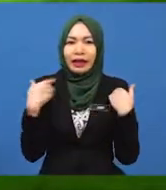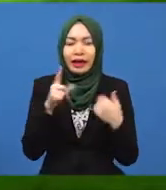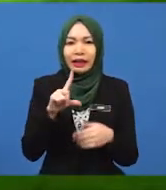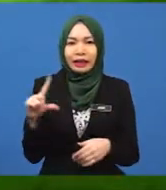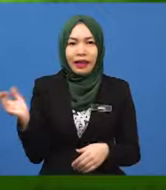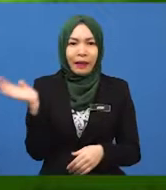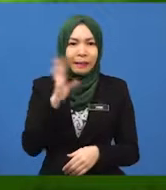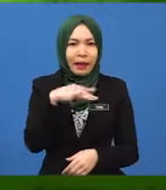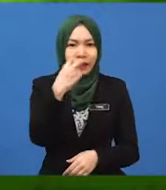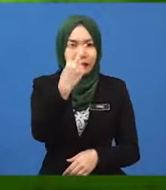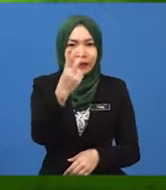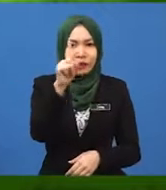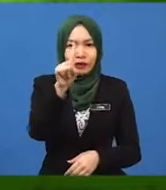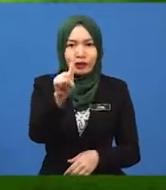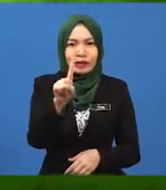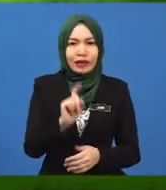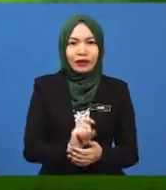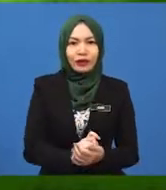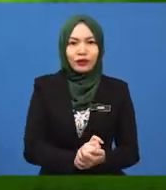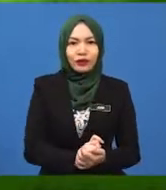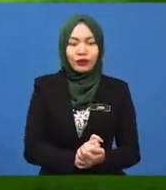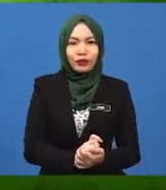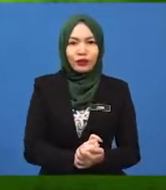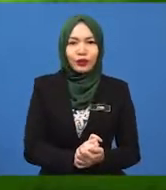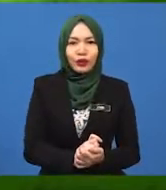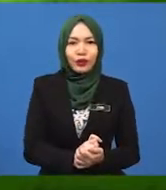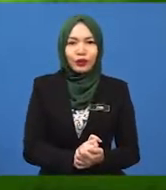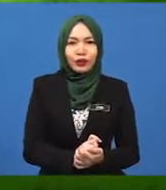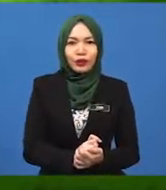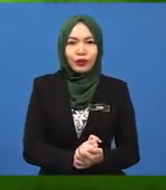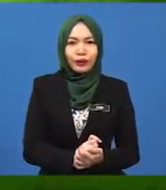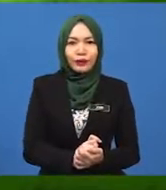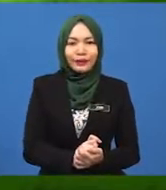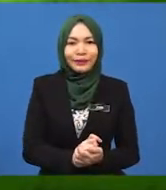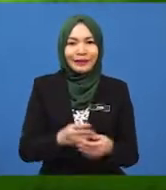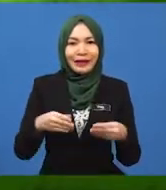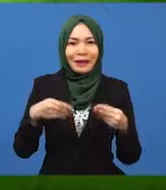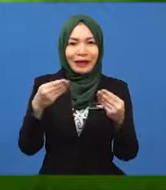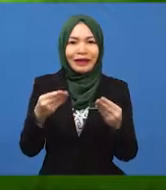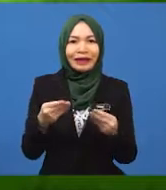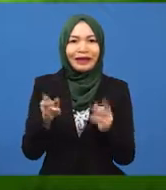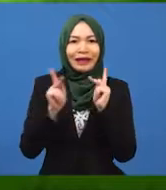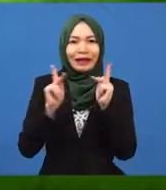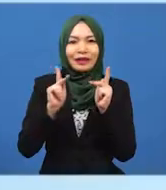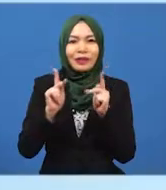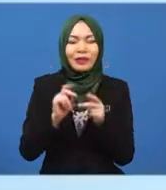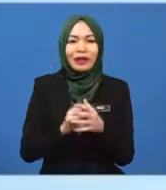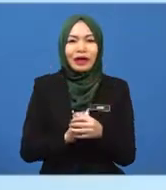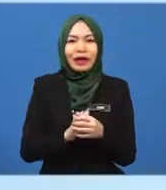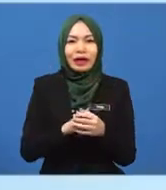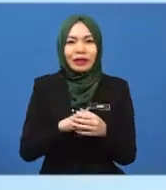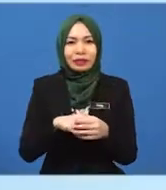Mari kita lihat satu persatu bagi setiap kata pemberi ini.